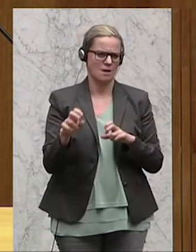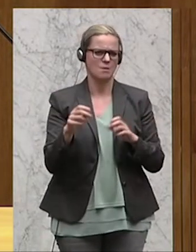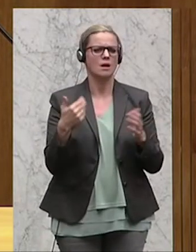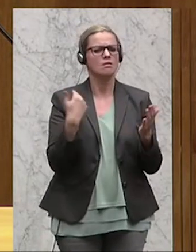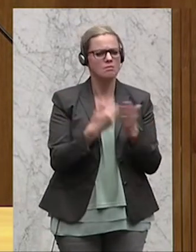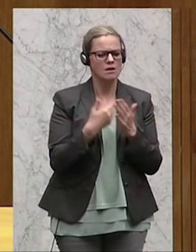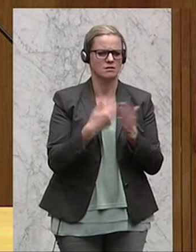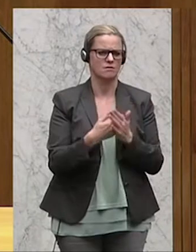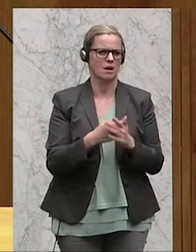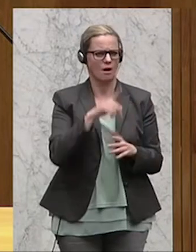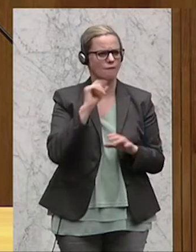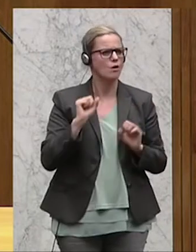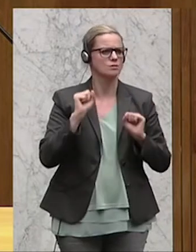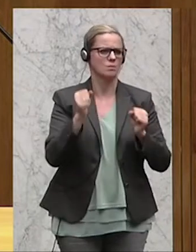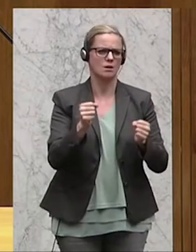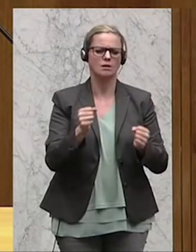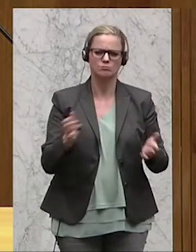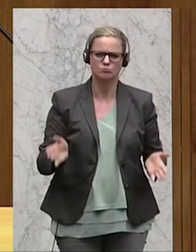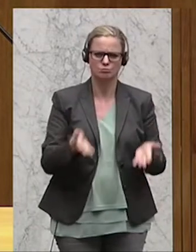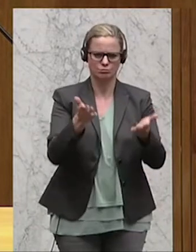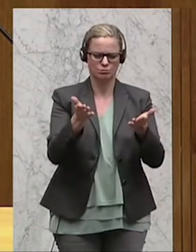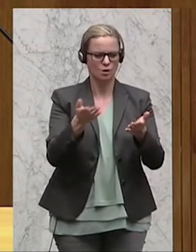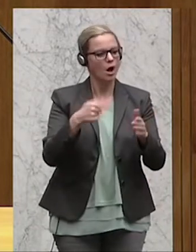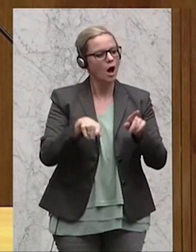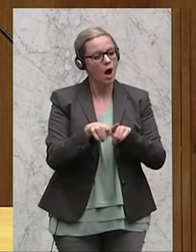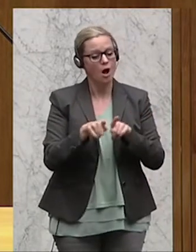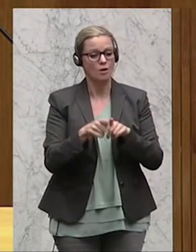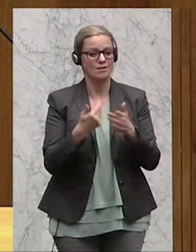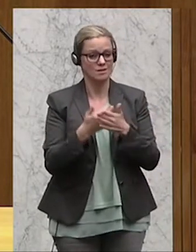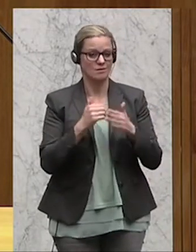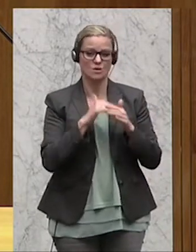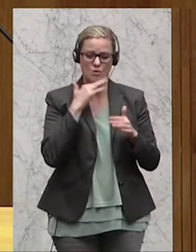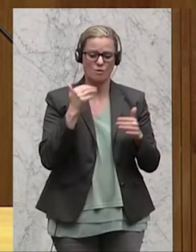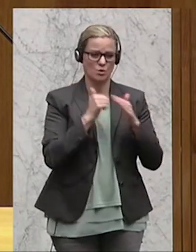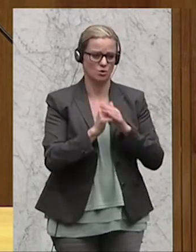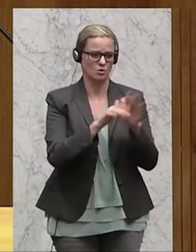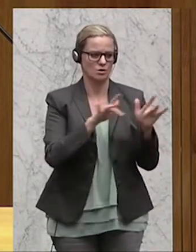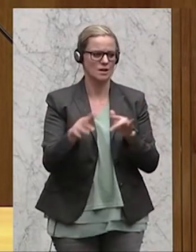zu initiieren und auch zu unterstützen. Genau deshalb